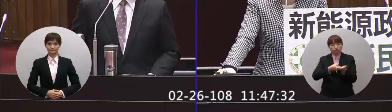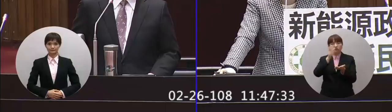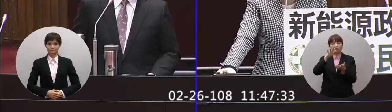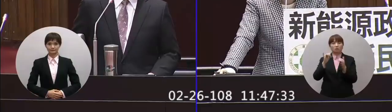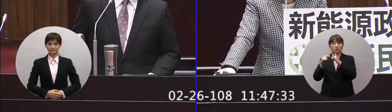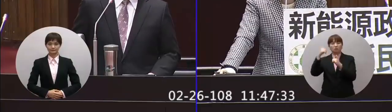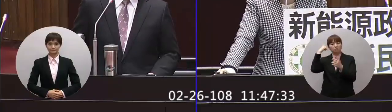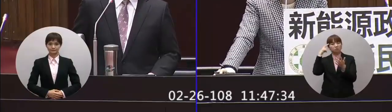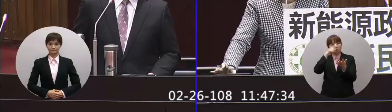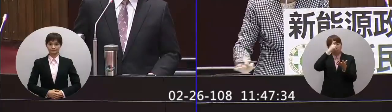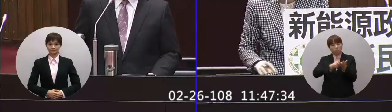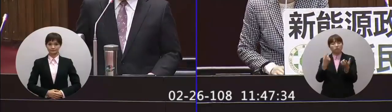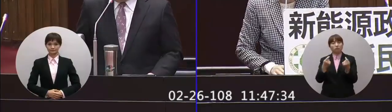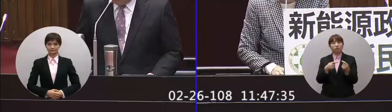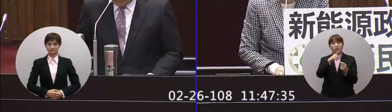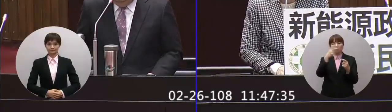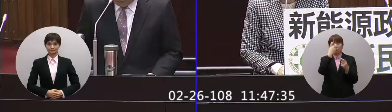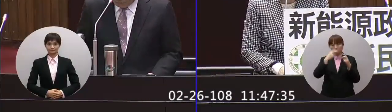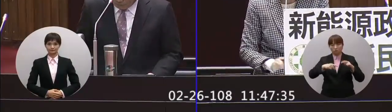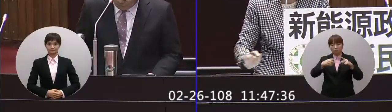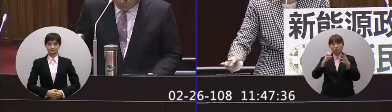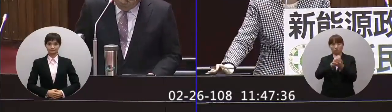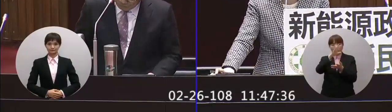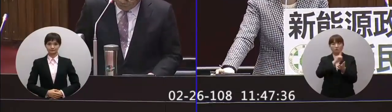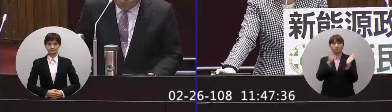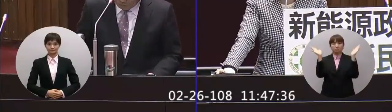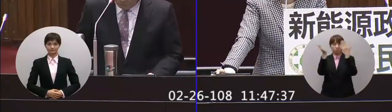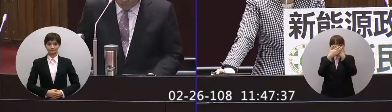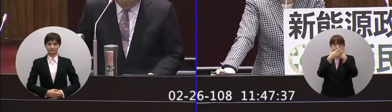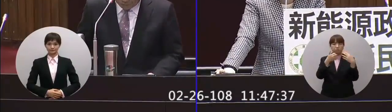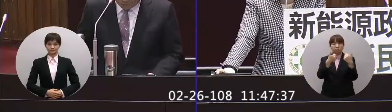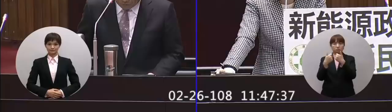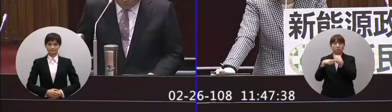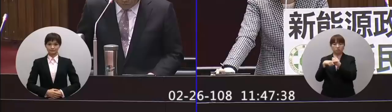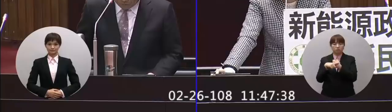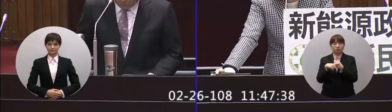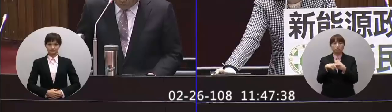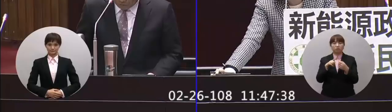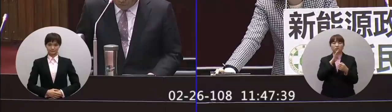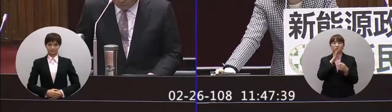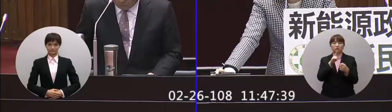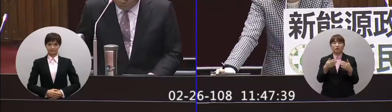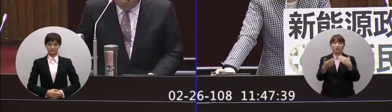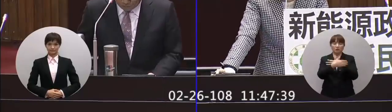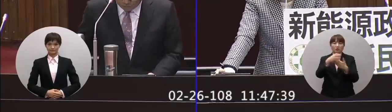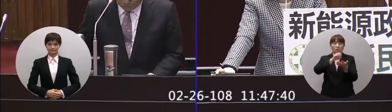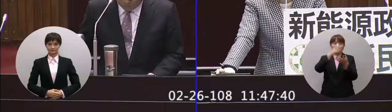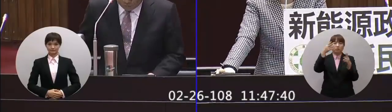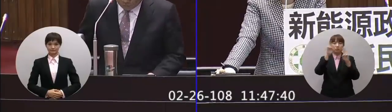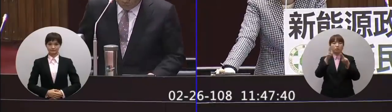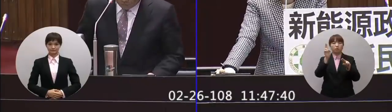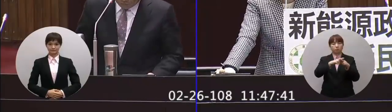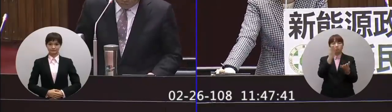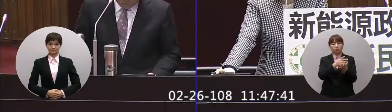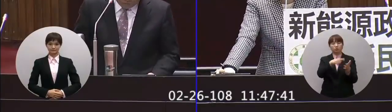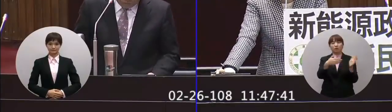众也很失望，因为你们的检讨报告是自己关起门来，然后紧紧抱着反核的神主牌，然后